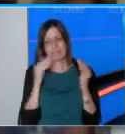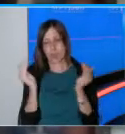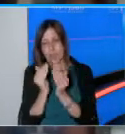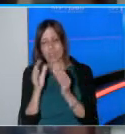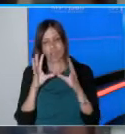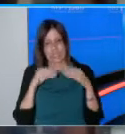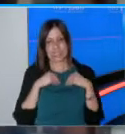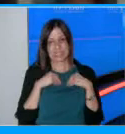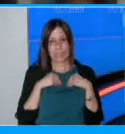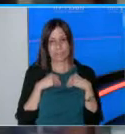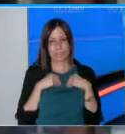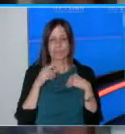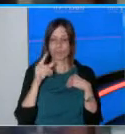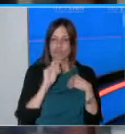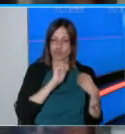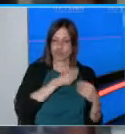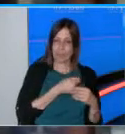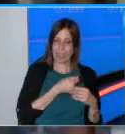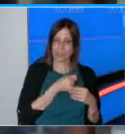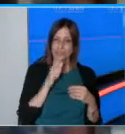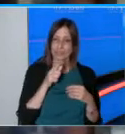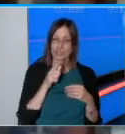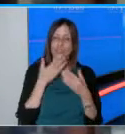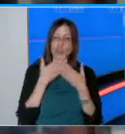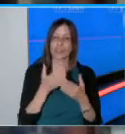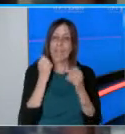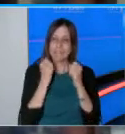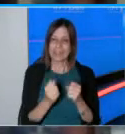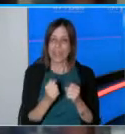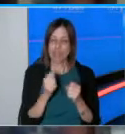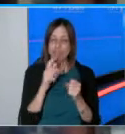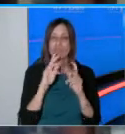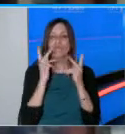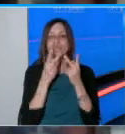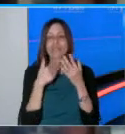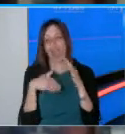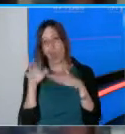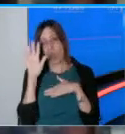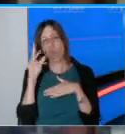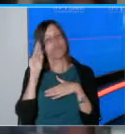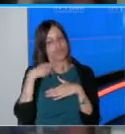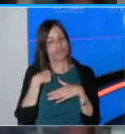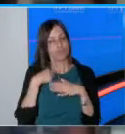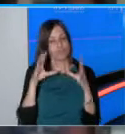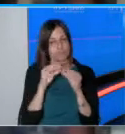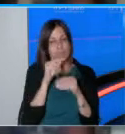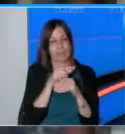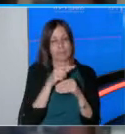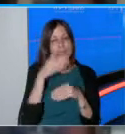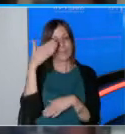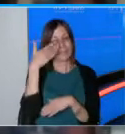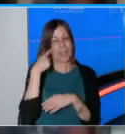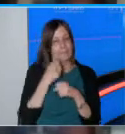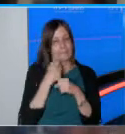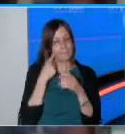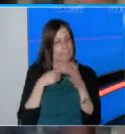ש... השב"כ, של שירותי הביטחון, של קבוצת הרוב, שיש לנו איתם, שהמדינה